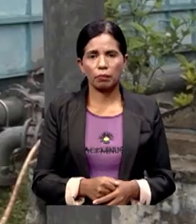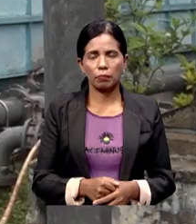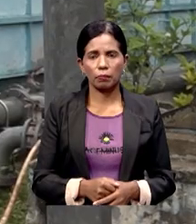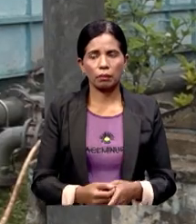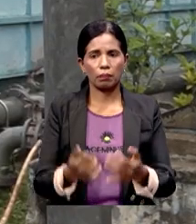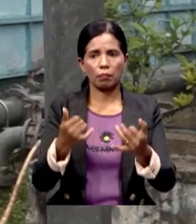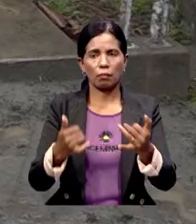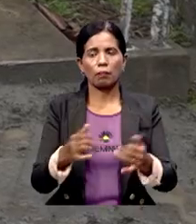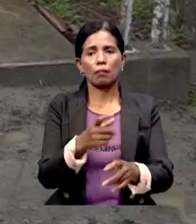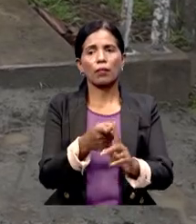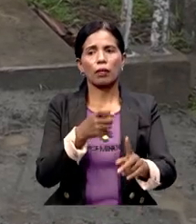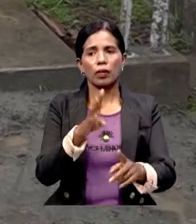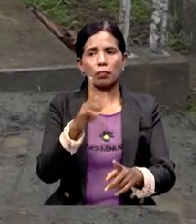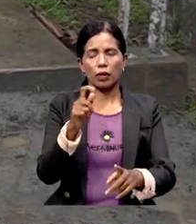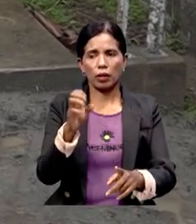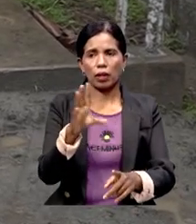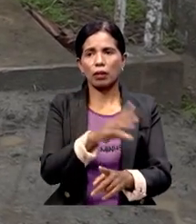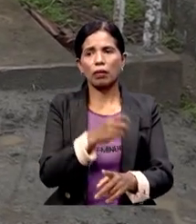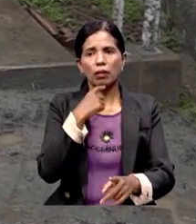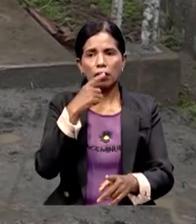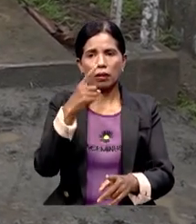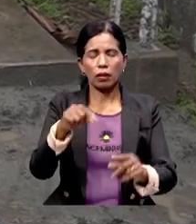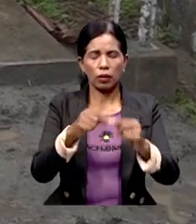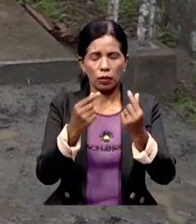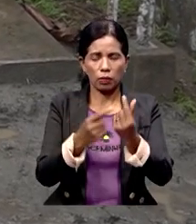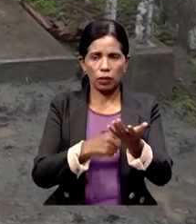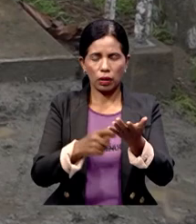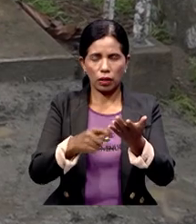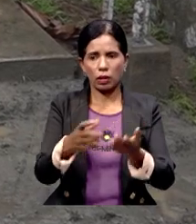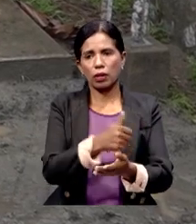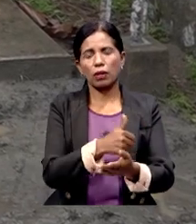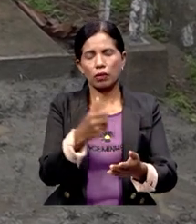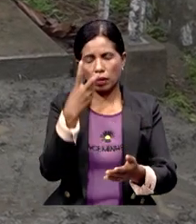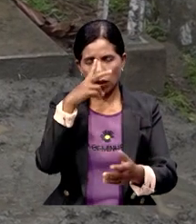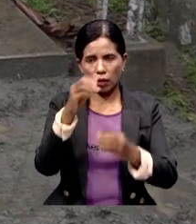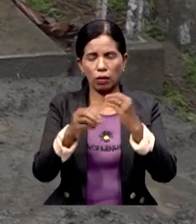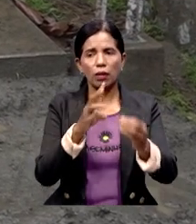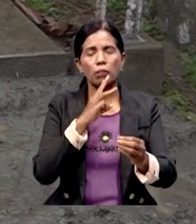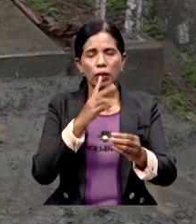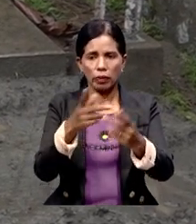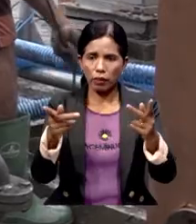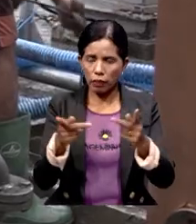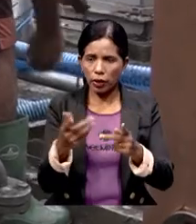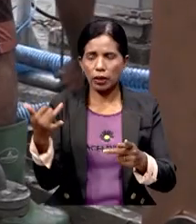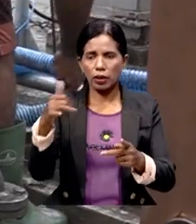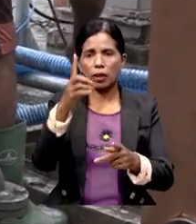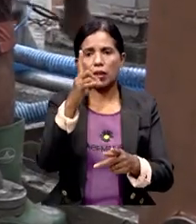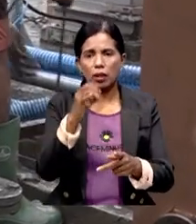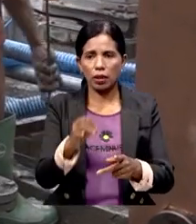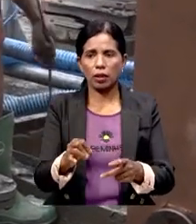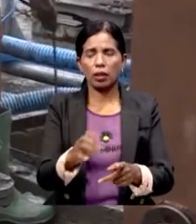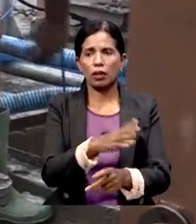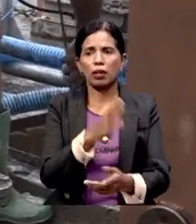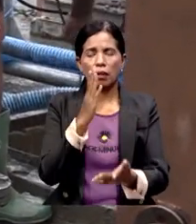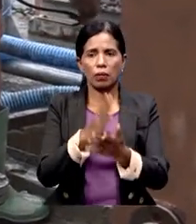Dodong ne zerenti husi BTLEP orienta una ekipa tekniku balung hodi kontrola be matan sira iha dililaran nune